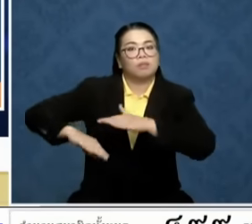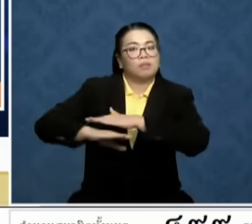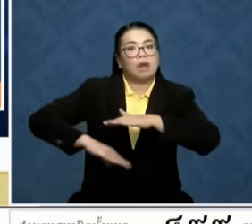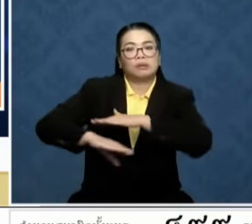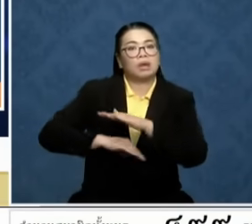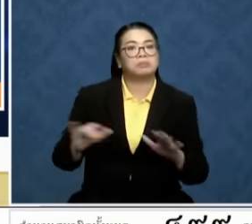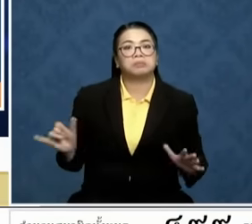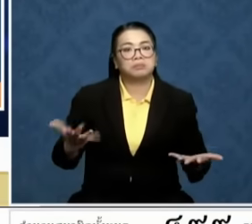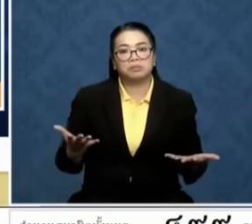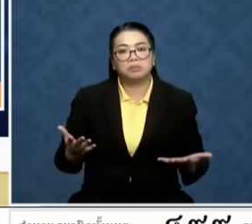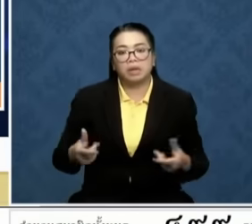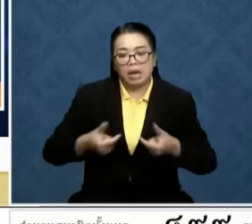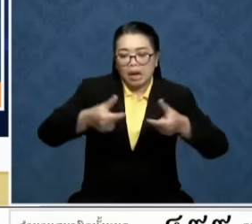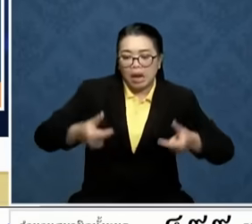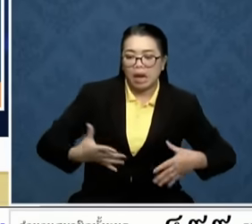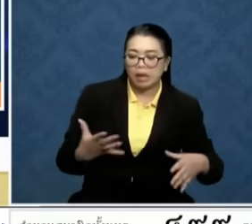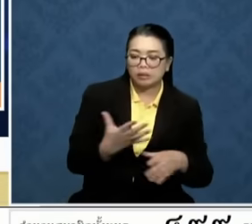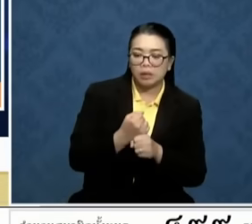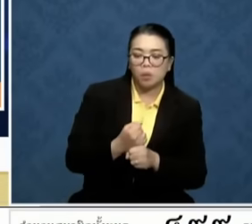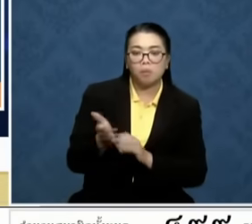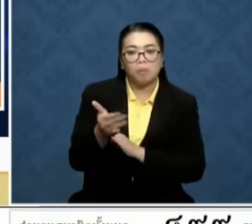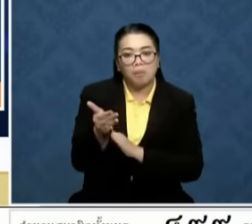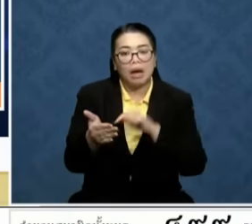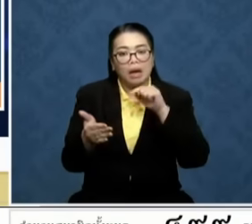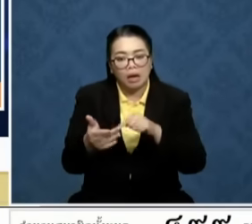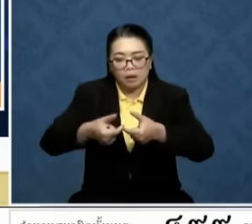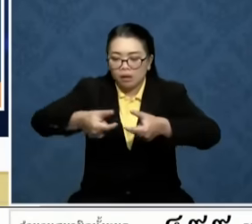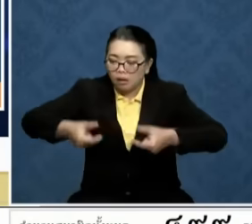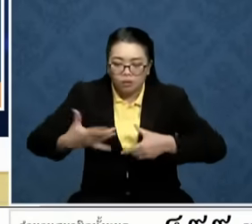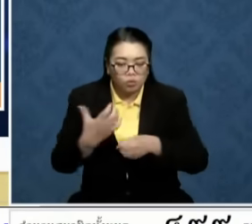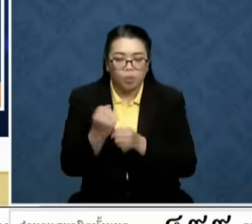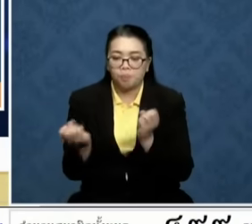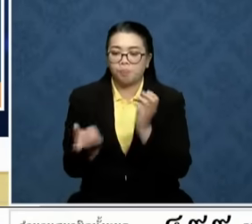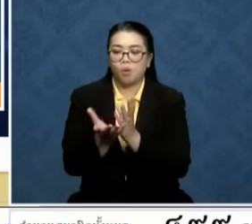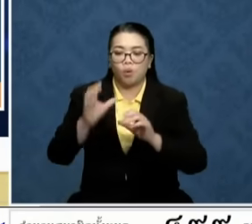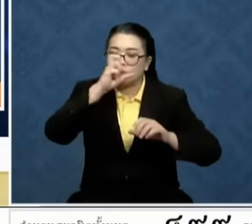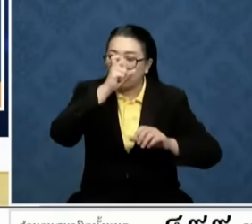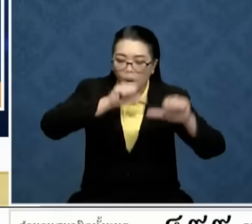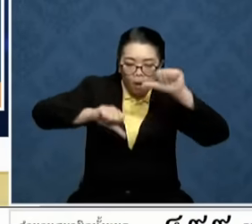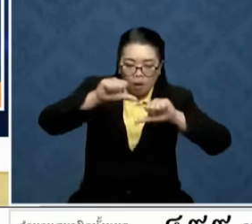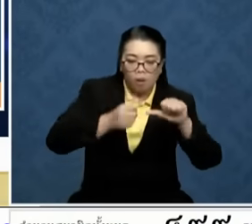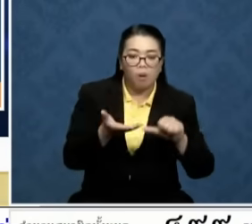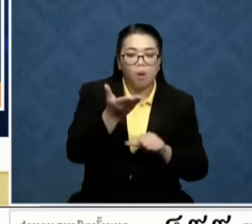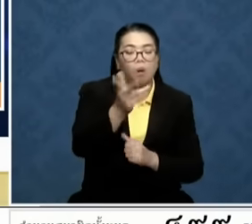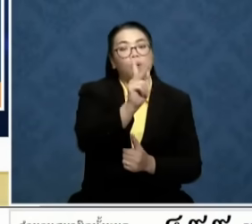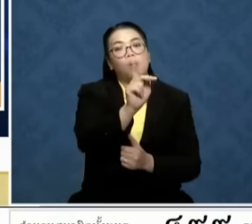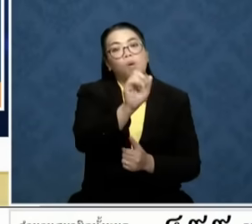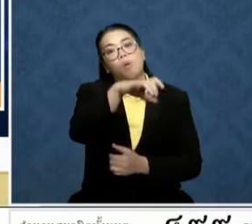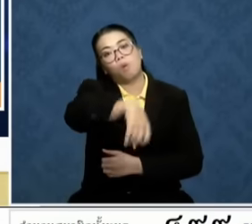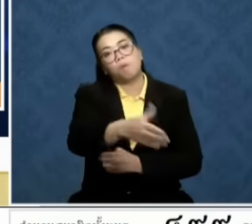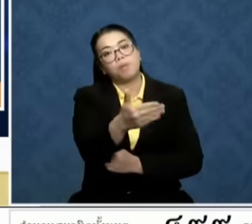เสนองานวิจัยรายงานวิจัยโปรกของงานวิจัยและรายงานผลการทดลองขอกรมประมงไปก็ไม่